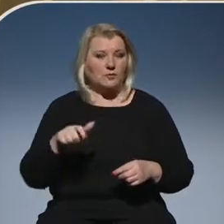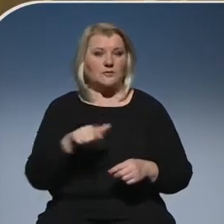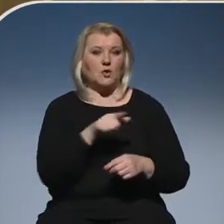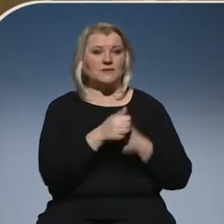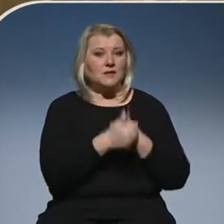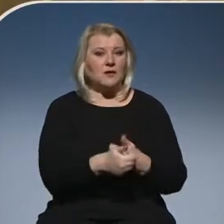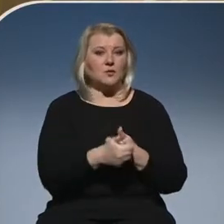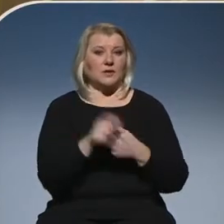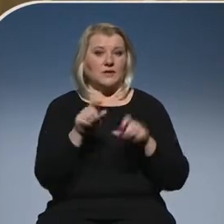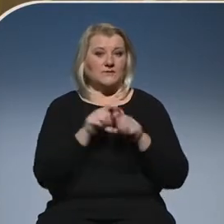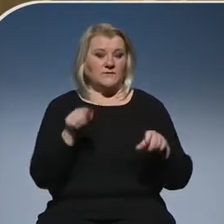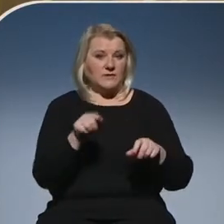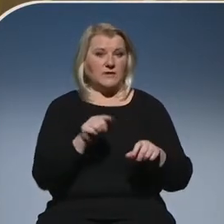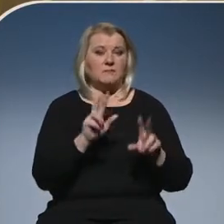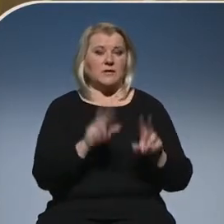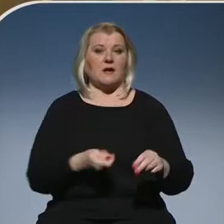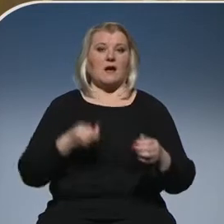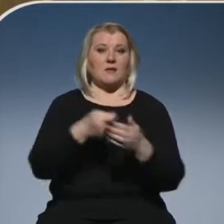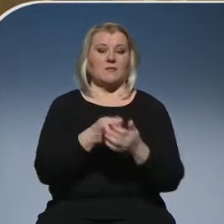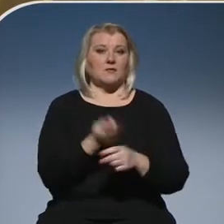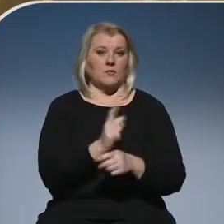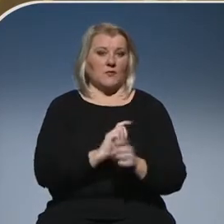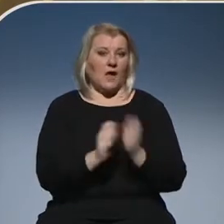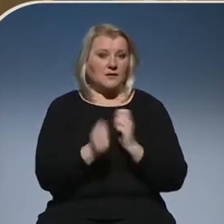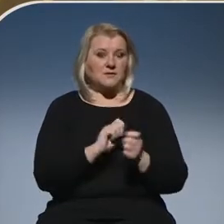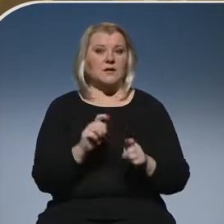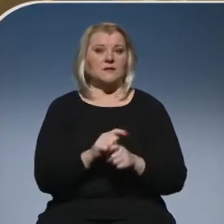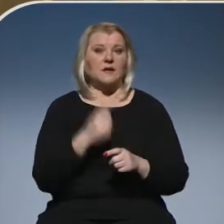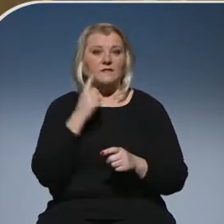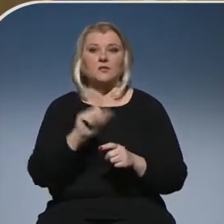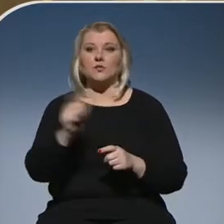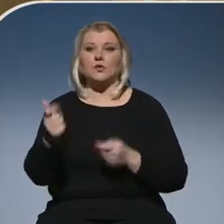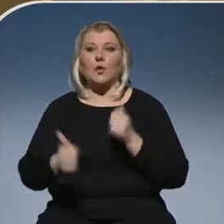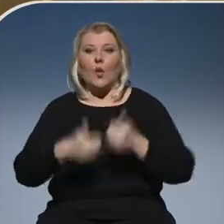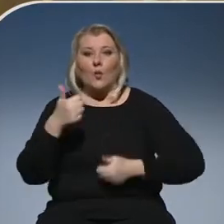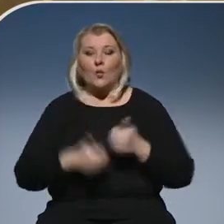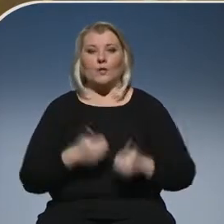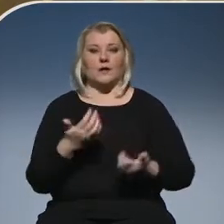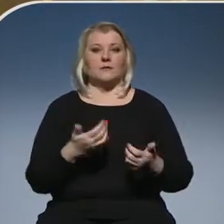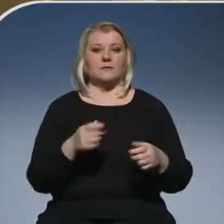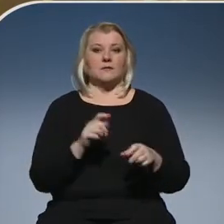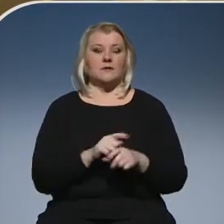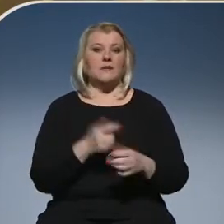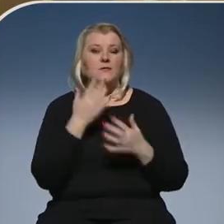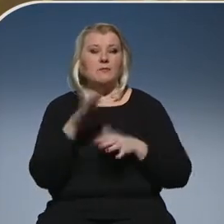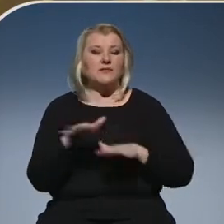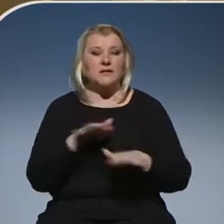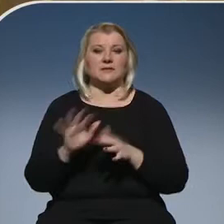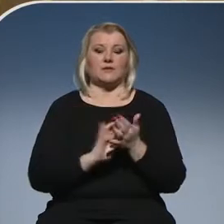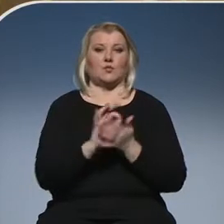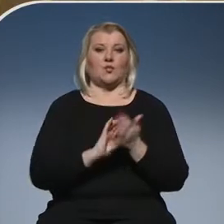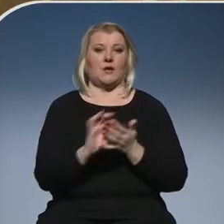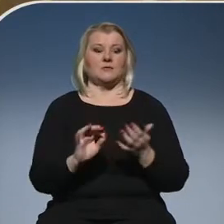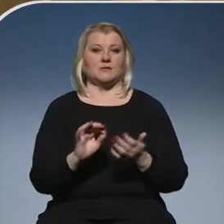společnosti, do kterých investují, jejichž akcie nakupují, ale samozřejmě sledují jejich konkurenty, trh jako takový, jaká regulace na